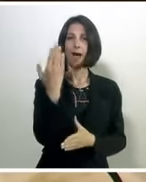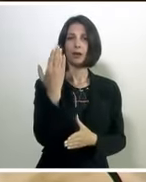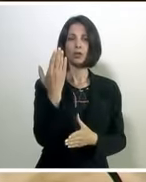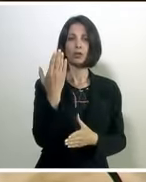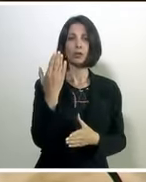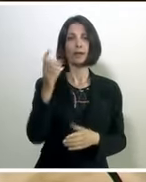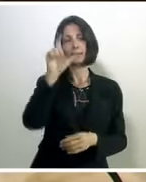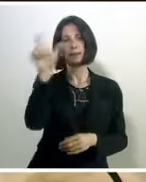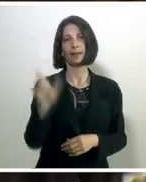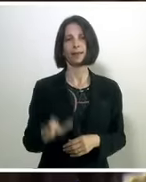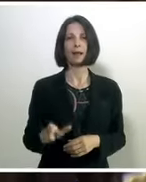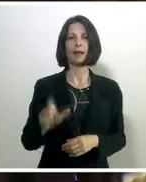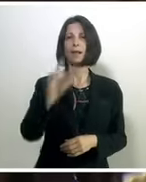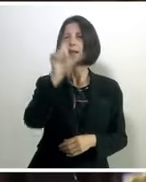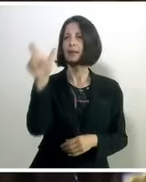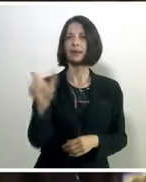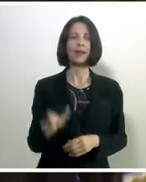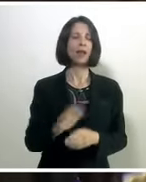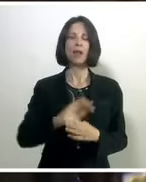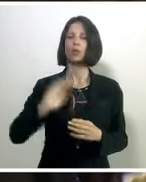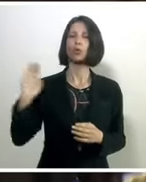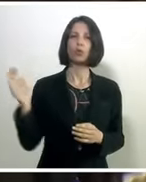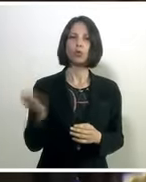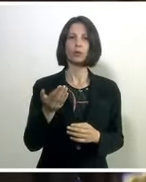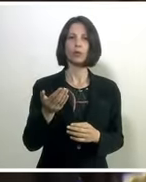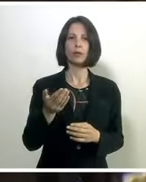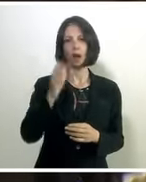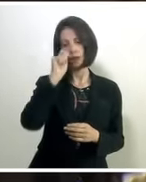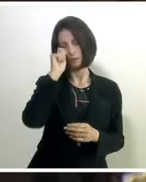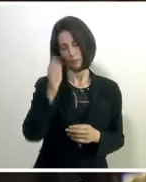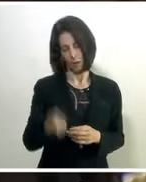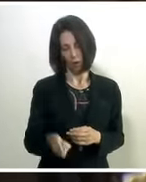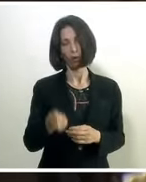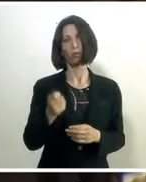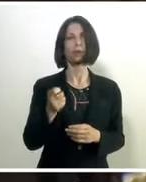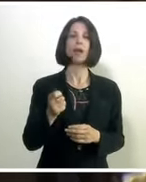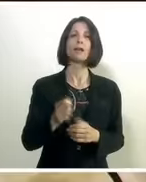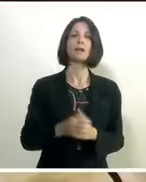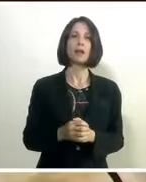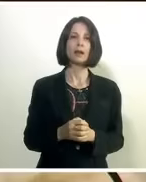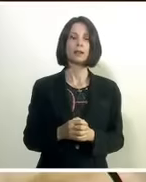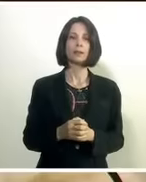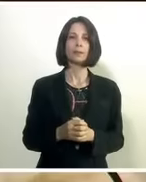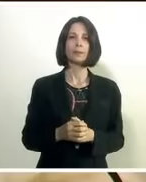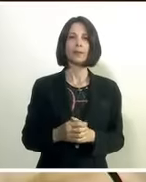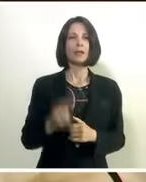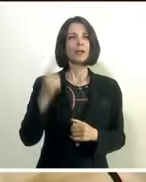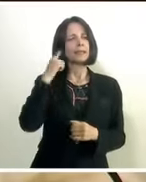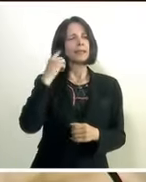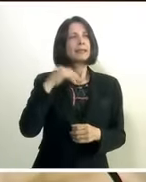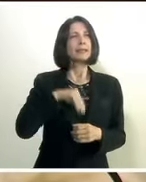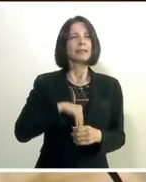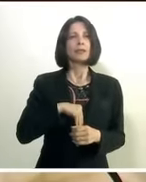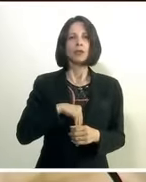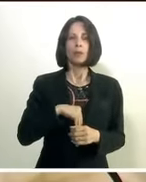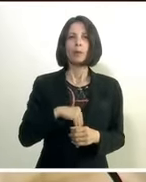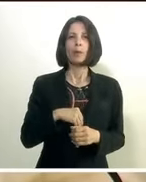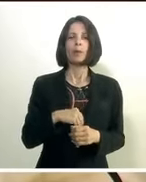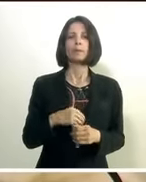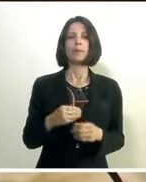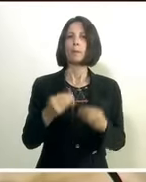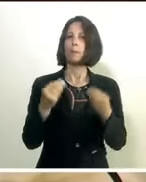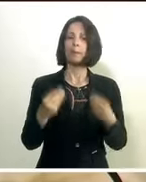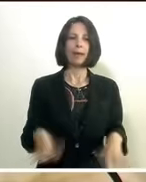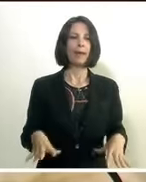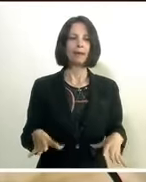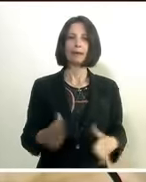L'Italia intera gli ha manifestato riconoscenza e ammirazione ha enorme ha sentito che